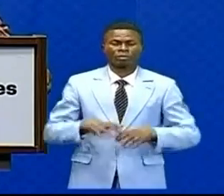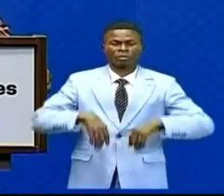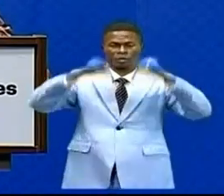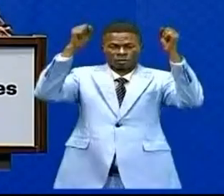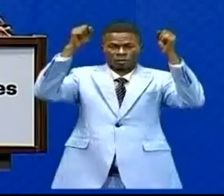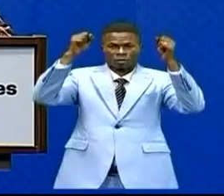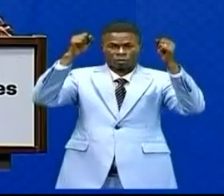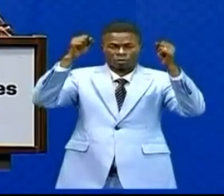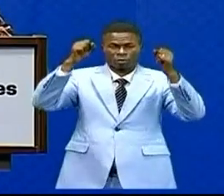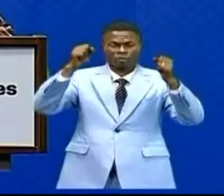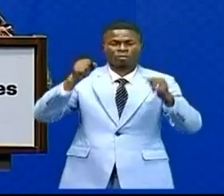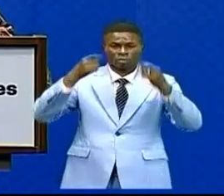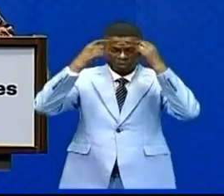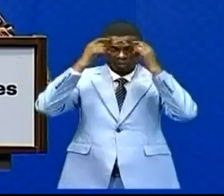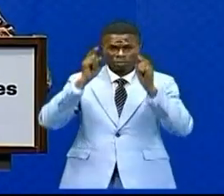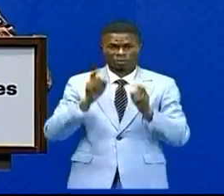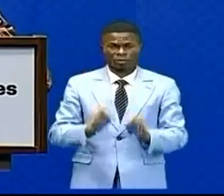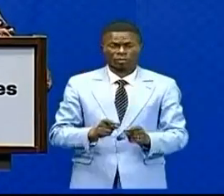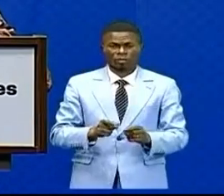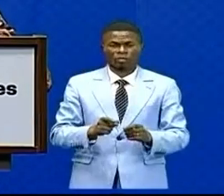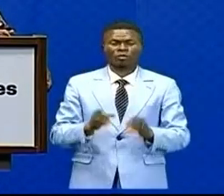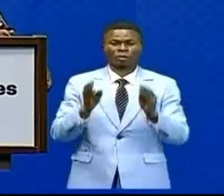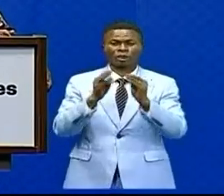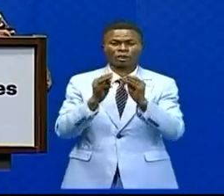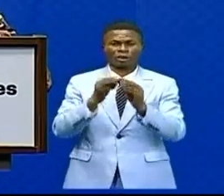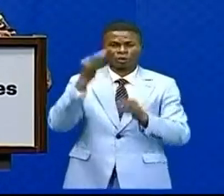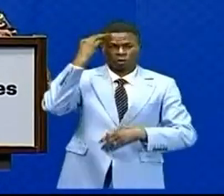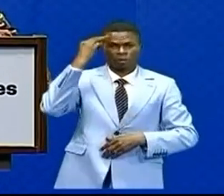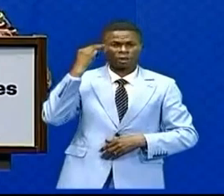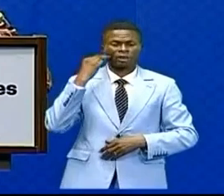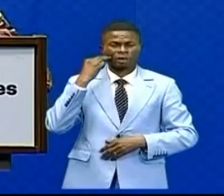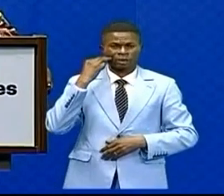Approbation d'un relevé des décisions du Conseil des ministres.